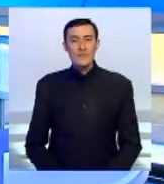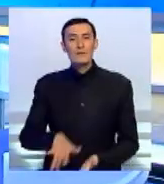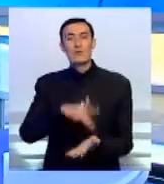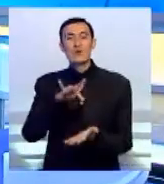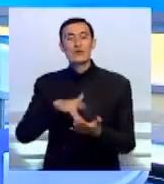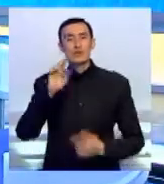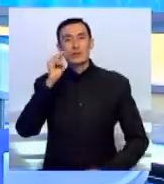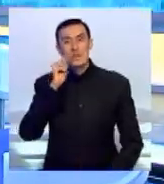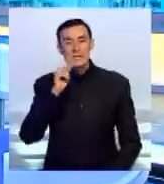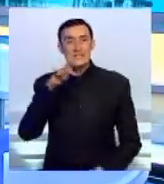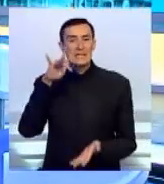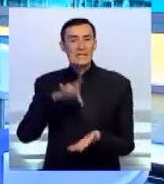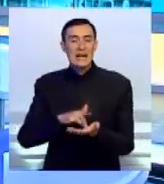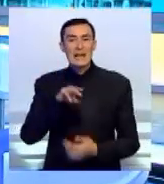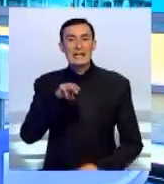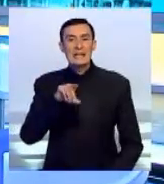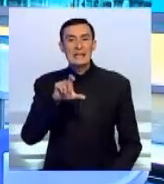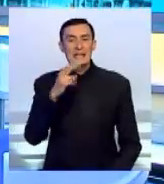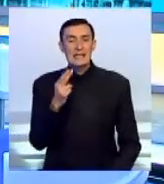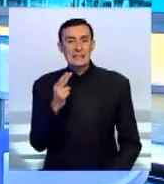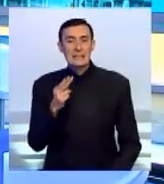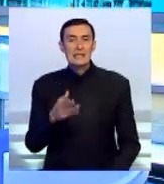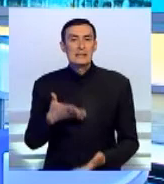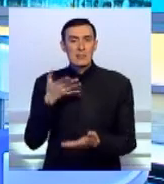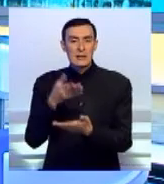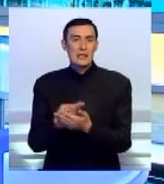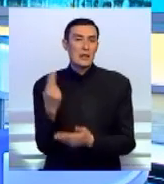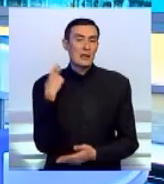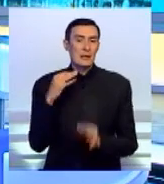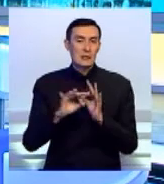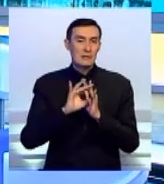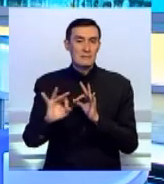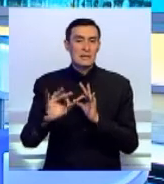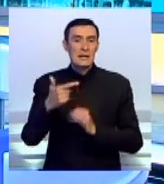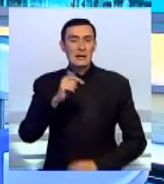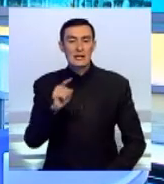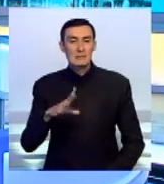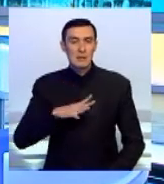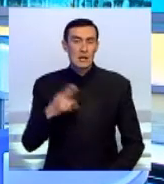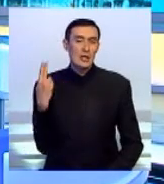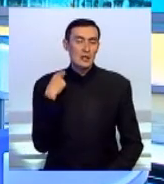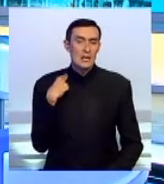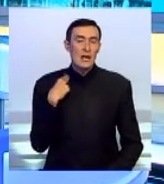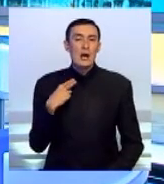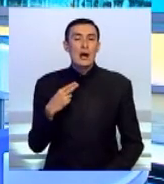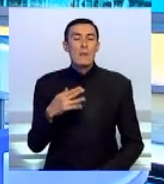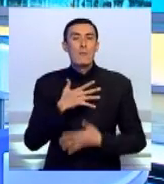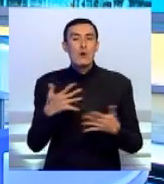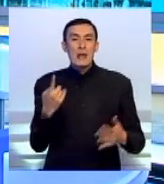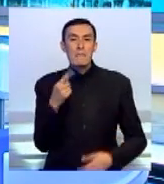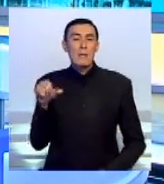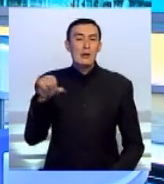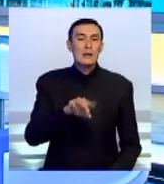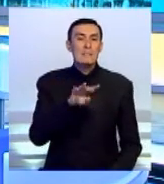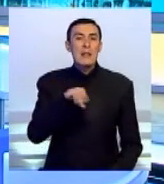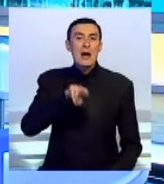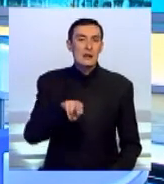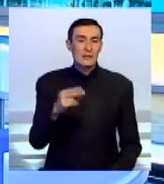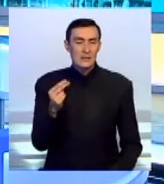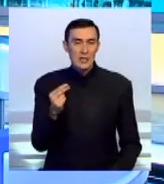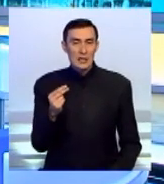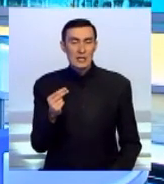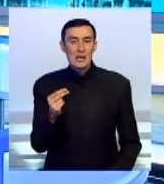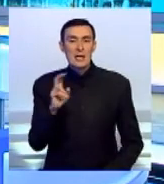В Шымкенте центральная ТЭЦ погасила долги за газ. Напомню, тепловики задолжали газовой компании более 1,5 миллиарда тенге, и